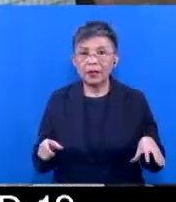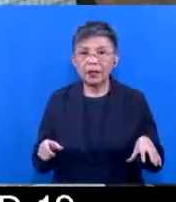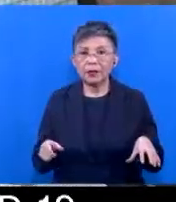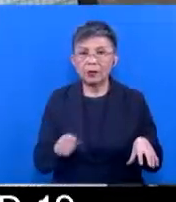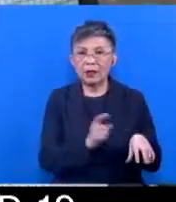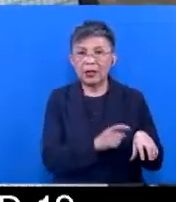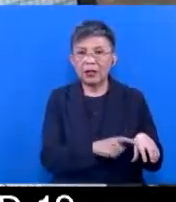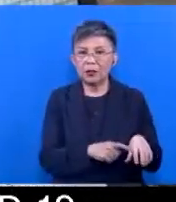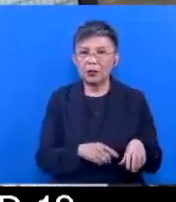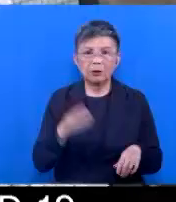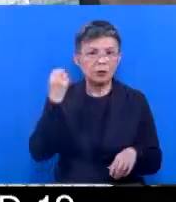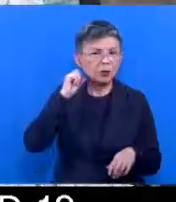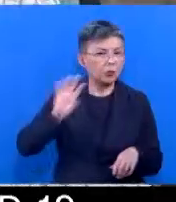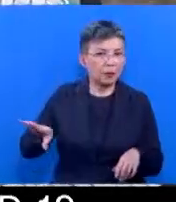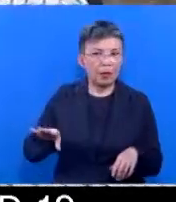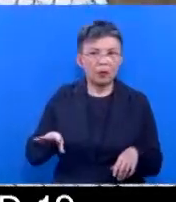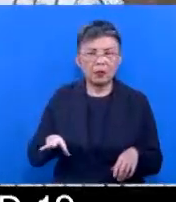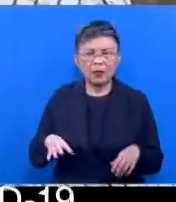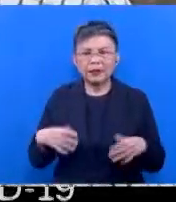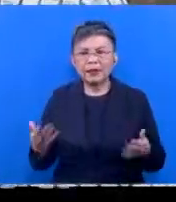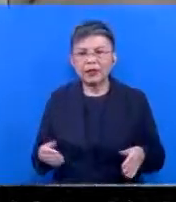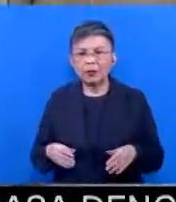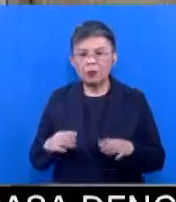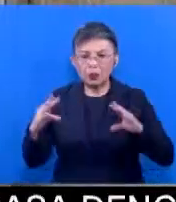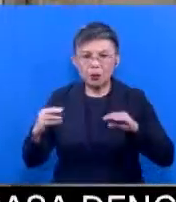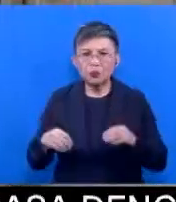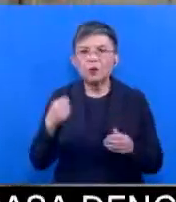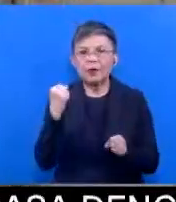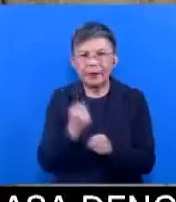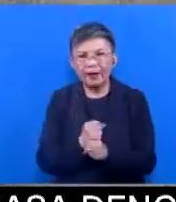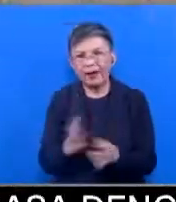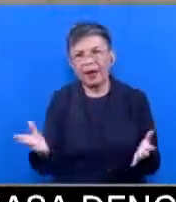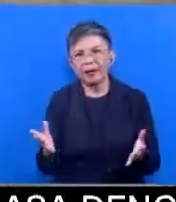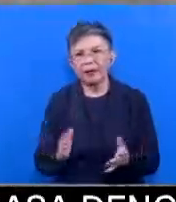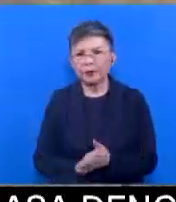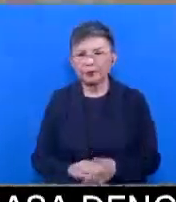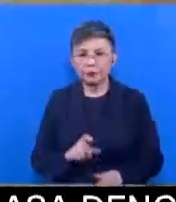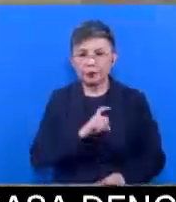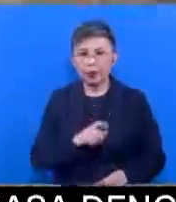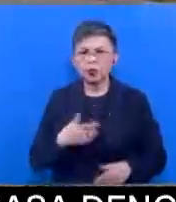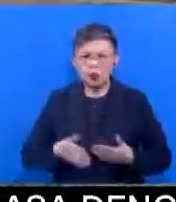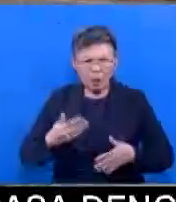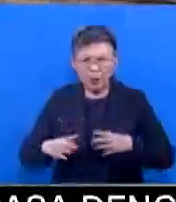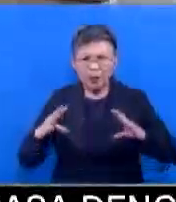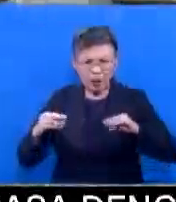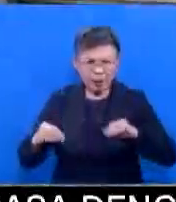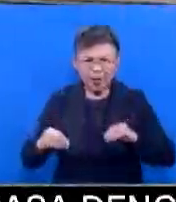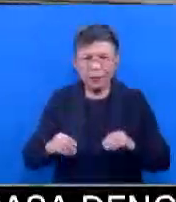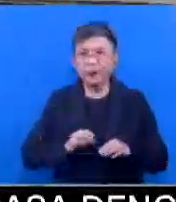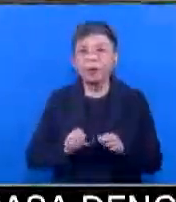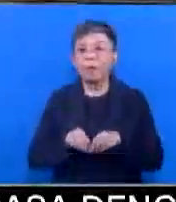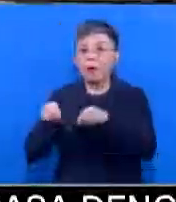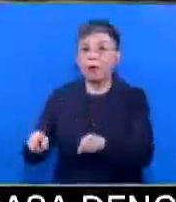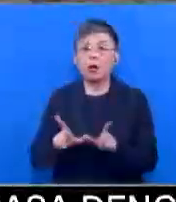kooperatif dari Pak Ruli itu tidak ada, kita selalu menemukan jalan buntu. Pihak dari kecamatan sudah melakukan rapat hingga ke Wali Kota